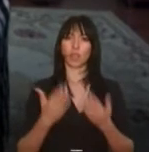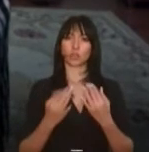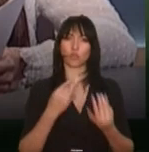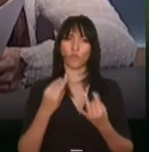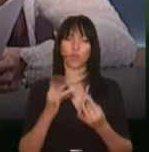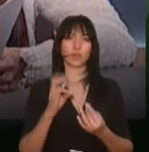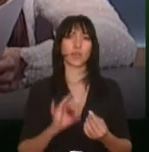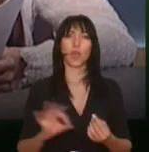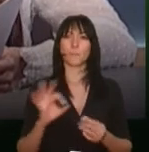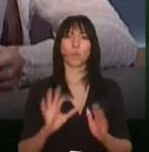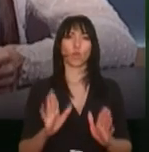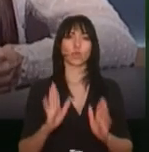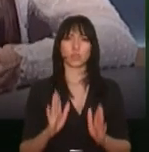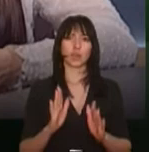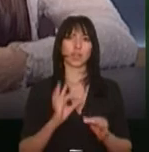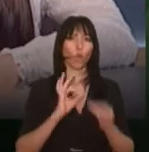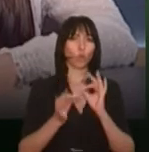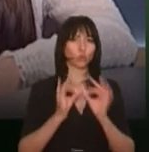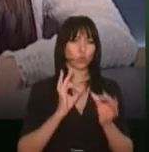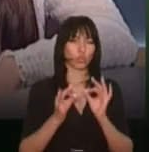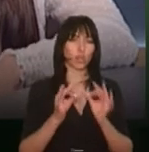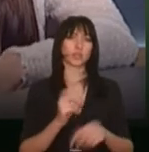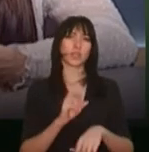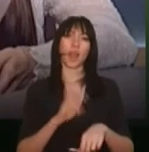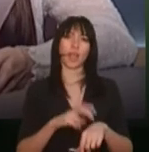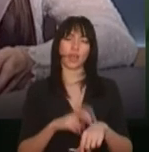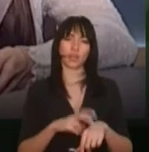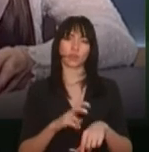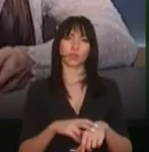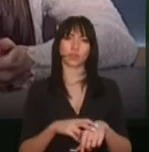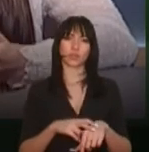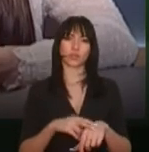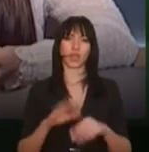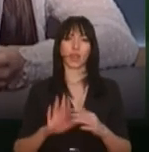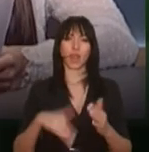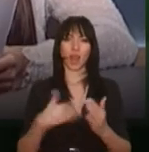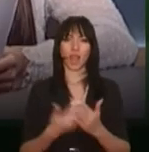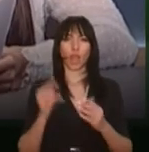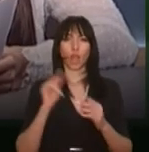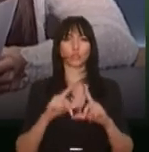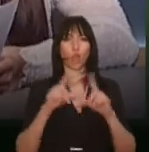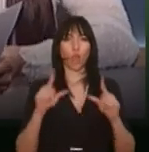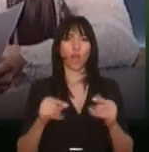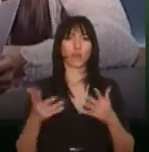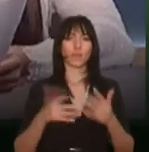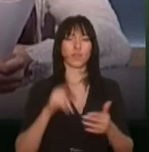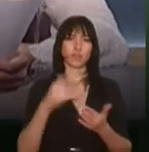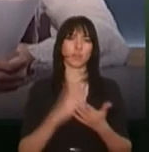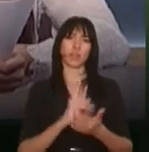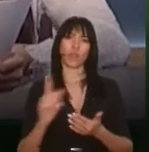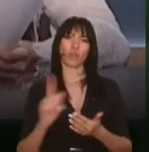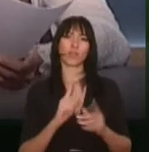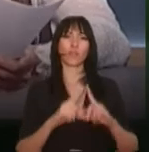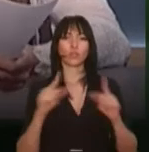про тільки консультації лікарів для школярів, які там йдуть в школу або